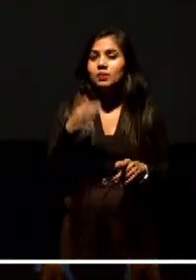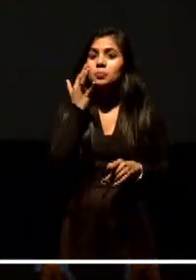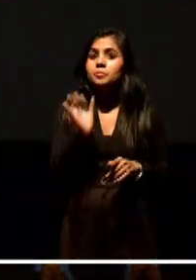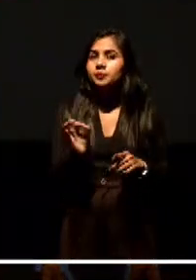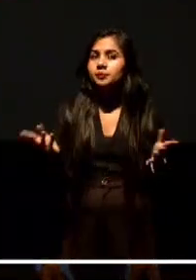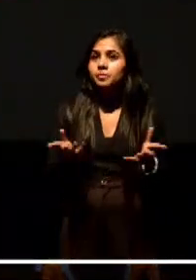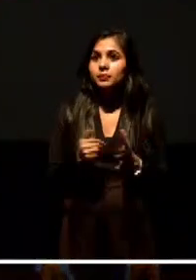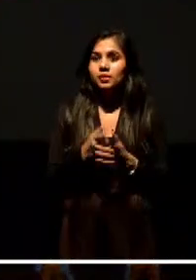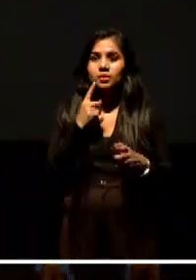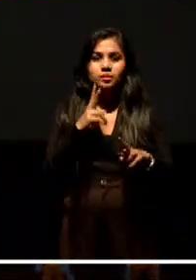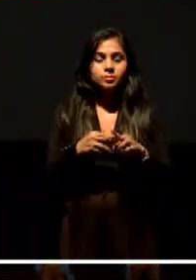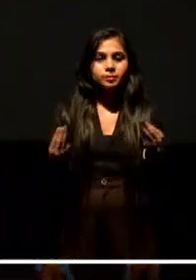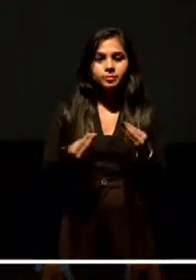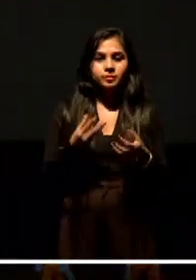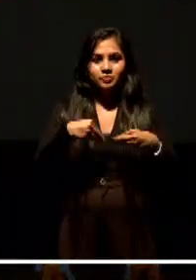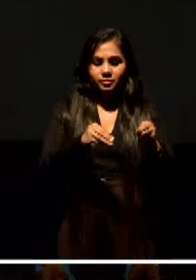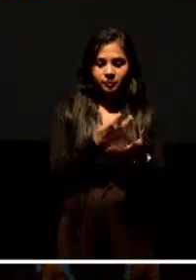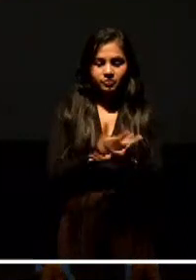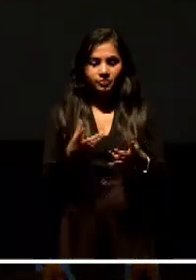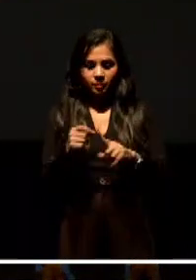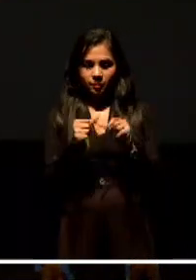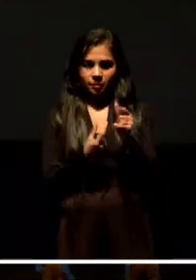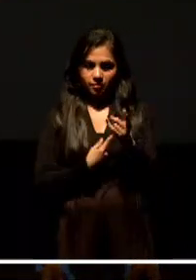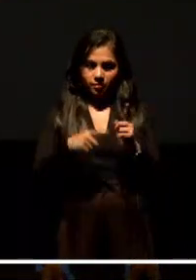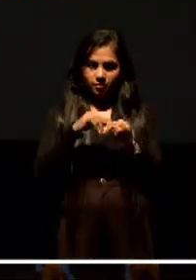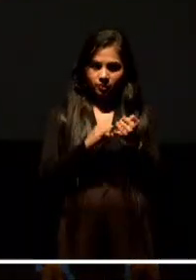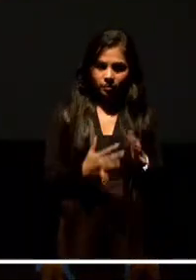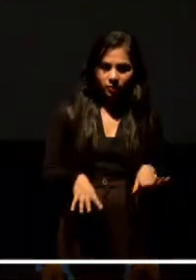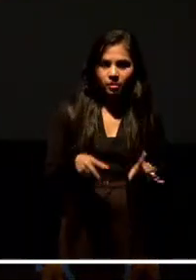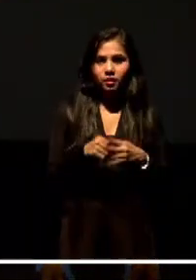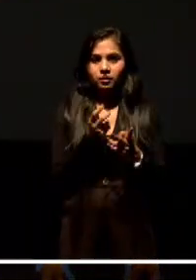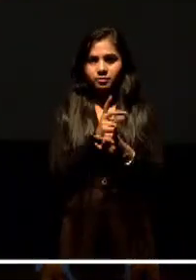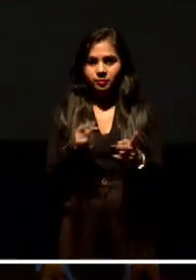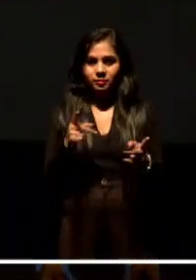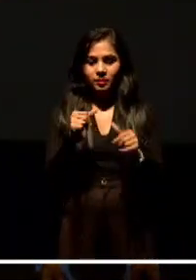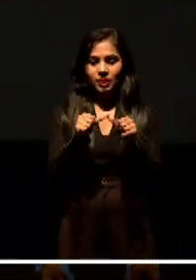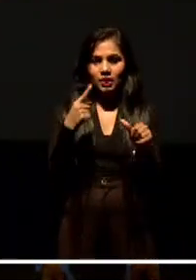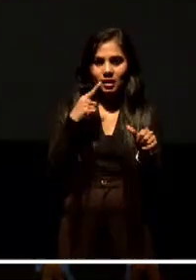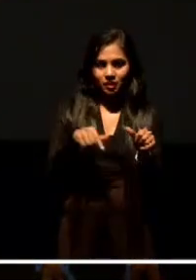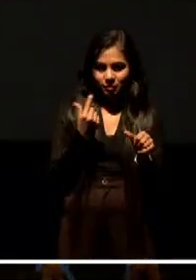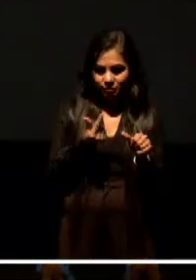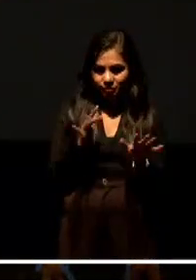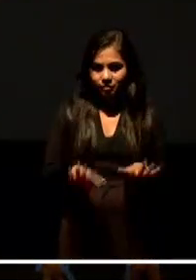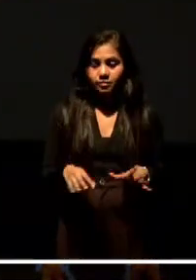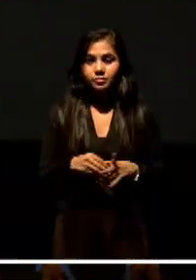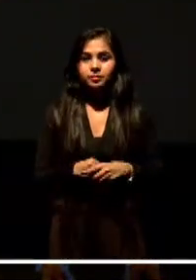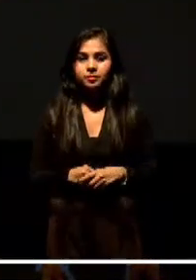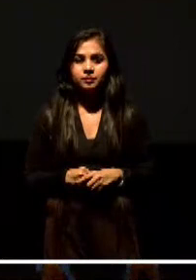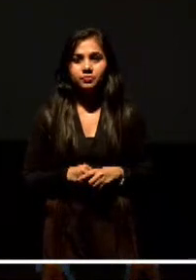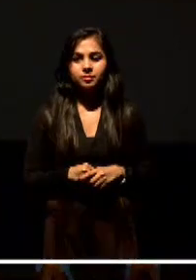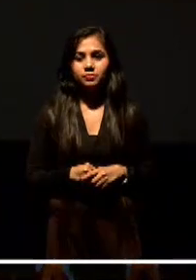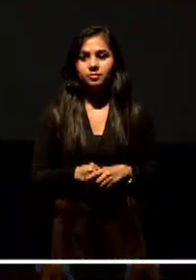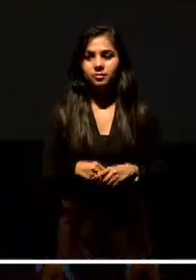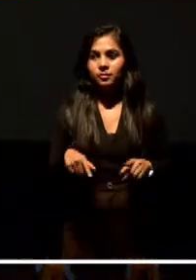यदि उसके जो स्पेयर पार्ट्स हैं, उसके जो आईसी है, उसके जो सर्किट्स हैं, जो एआई आप यूज करते हैं, वो